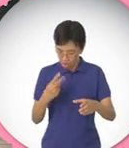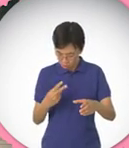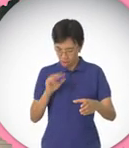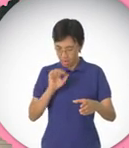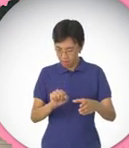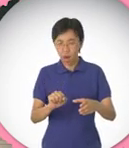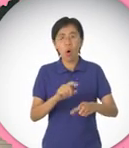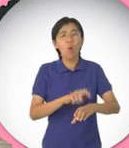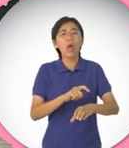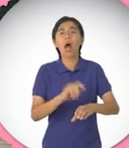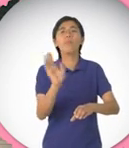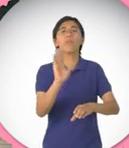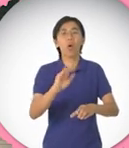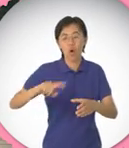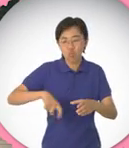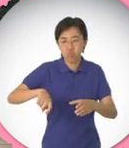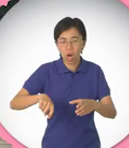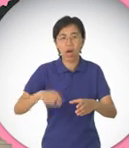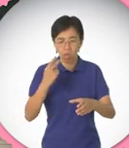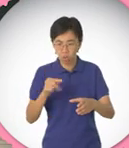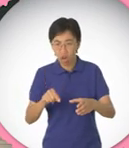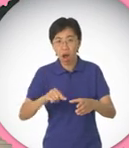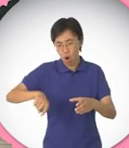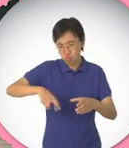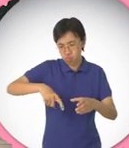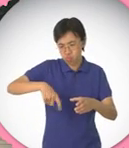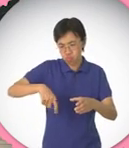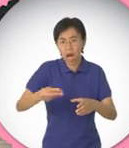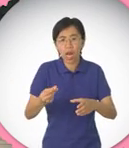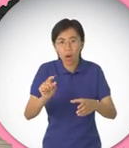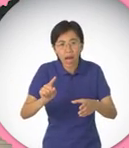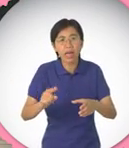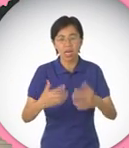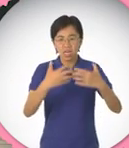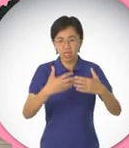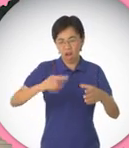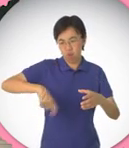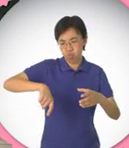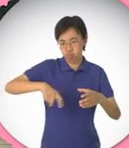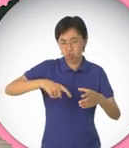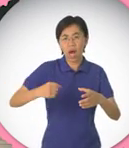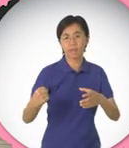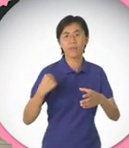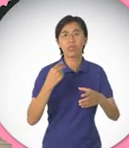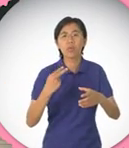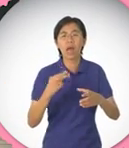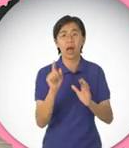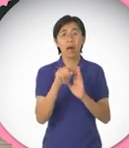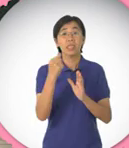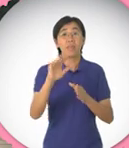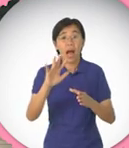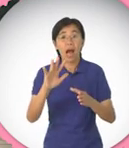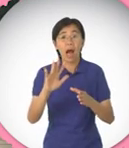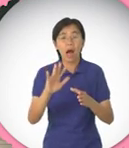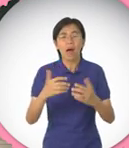าเนี่ยได้ที่ไม่ได้ที่เนี่ยขึ้นอยู่กับสปีดที่เราตีข ึ้ นอยู่กับกำลังของเครื่องด้วยเพราะฉะนั้นบางทีเราบอกอุ้ย15นาที บ างทีเราใช้เครื่องเ